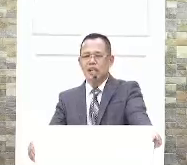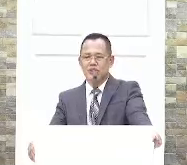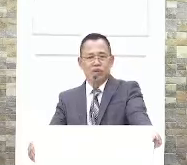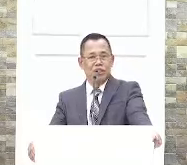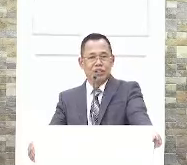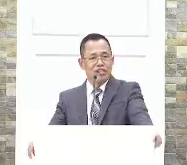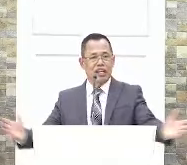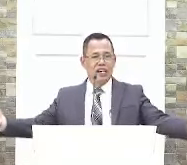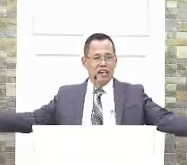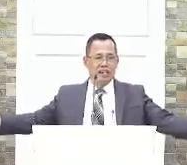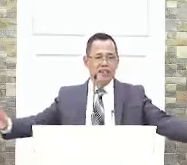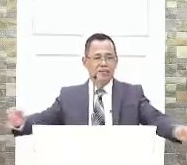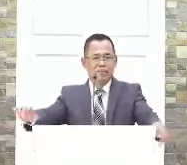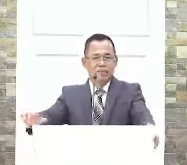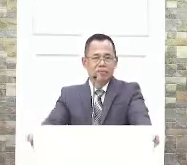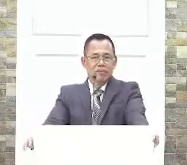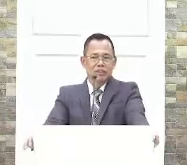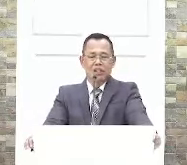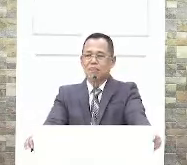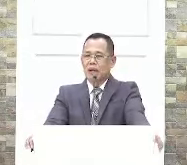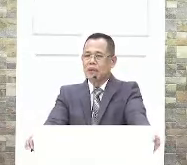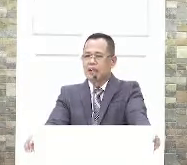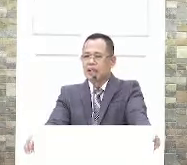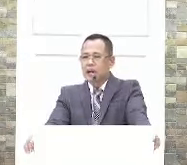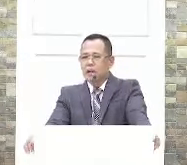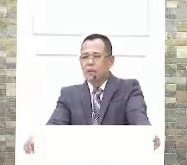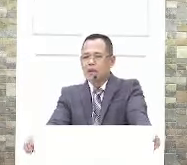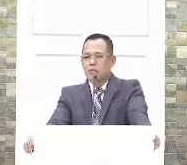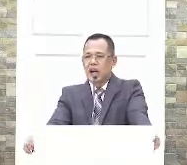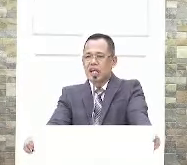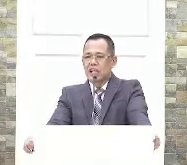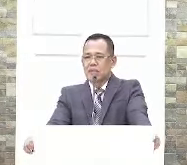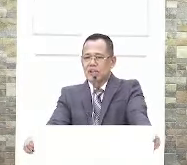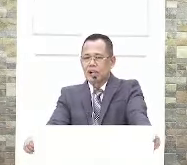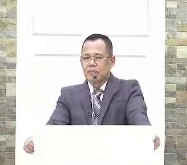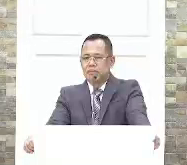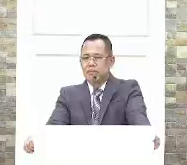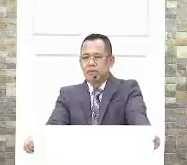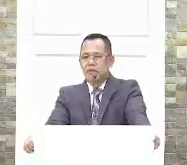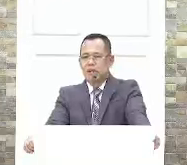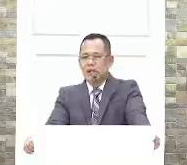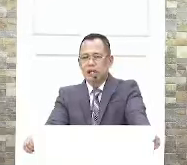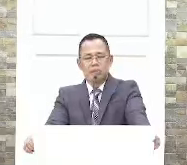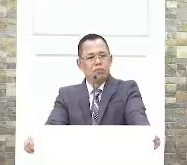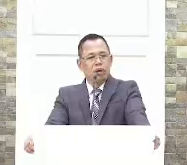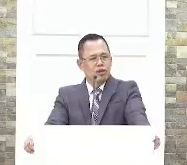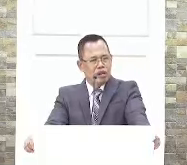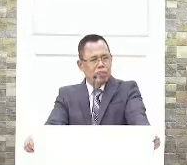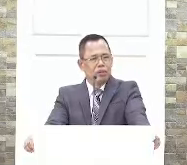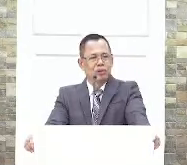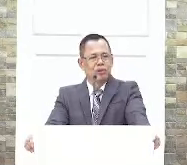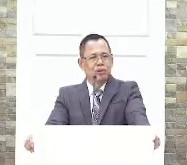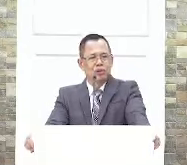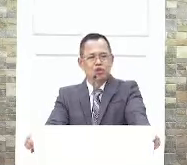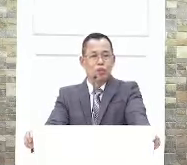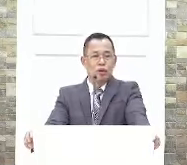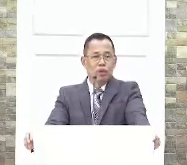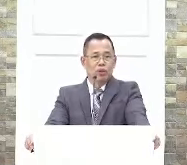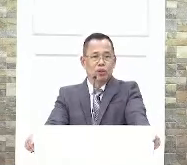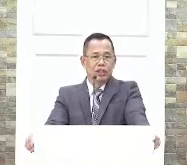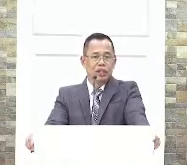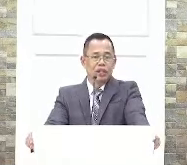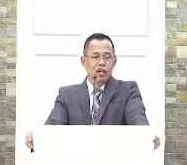mae-enjoy nasanay ka na eh kas para bang para bang Kumakain ka ng masarap nung unang Natikman mo ang sarap nito Gusto ko